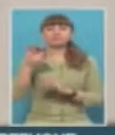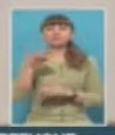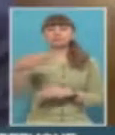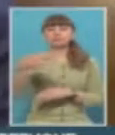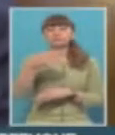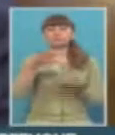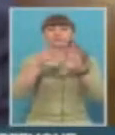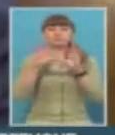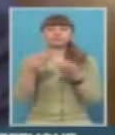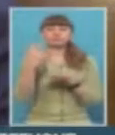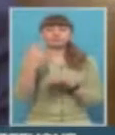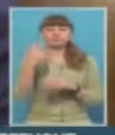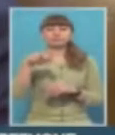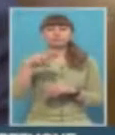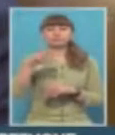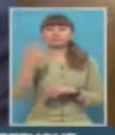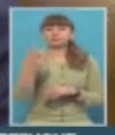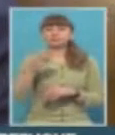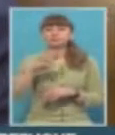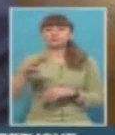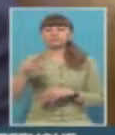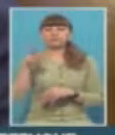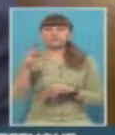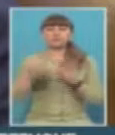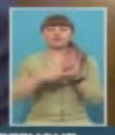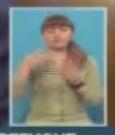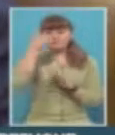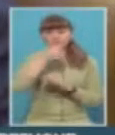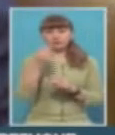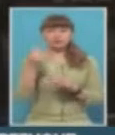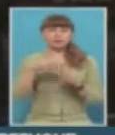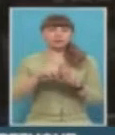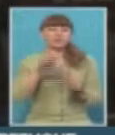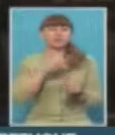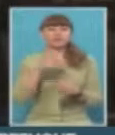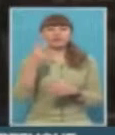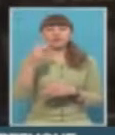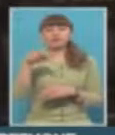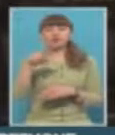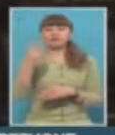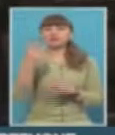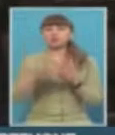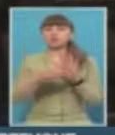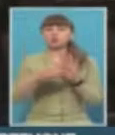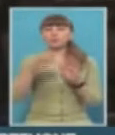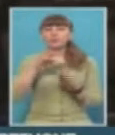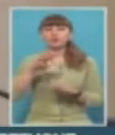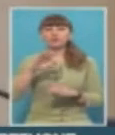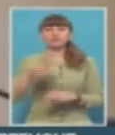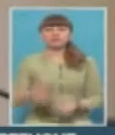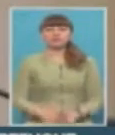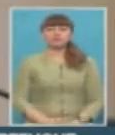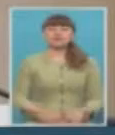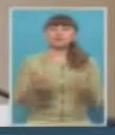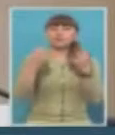подписан на сумму 3 миллиарда 300 миллионов. В 2018 году сумма инвестиций составила 2 миллиарда 900 миллионов тенге.